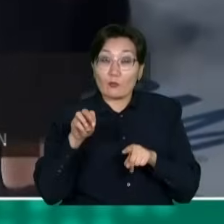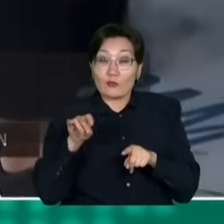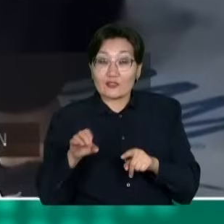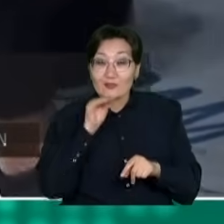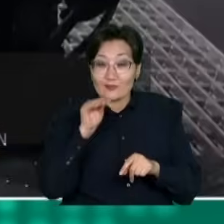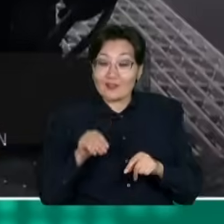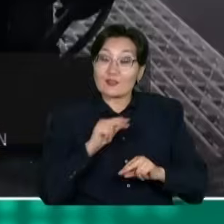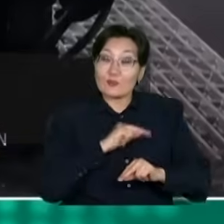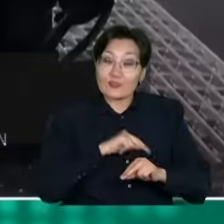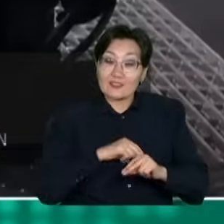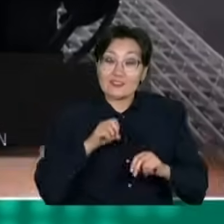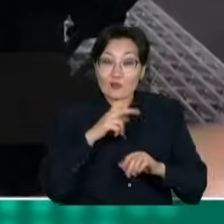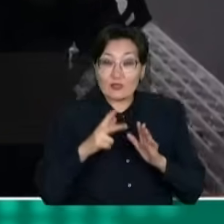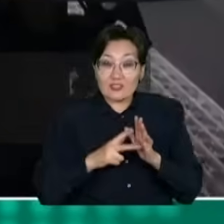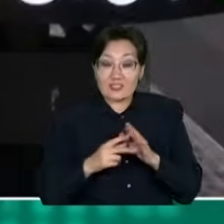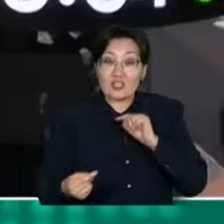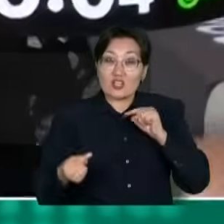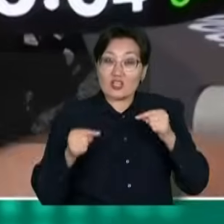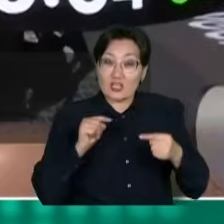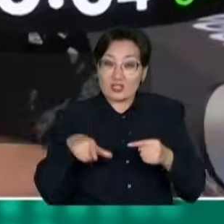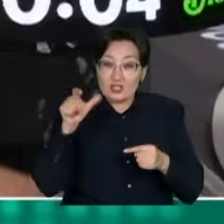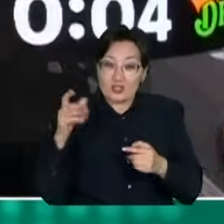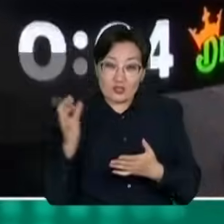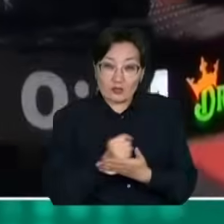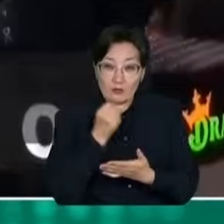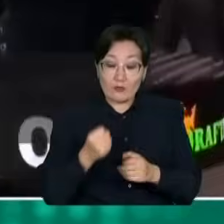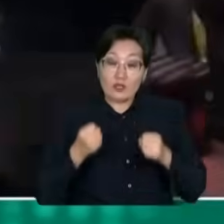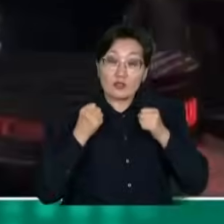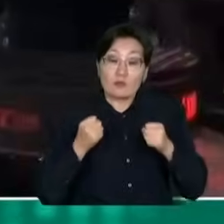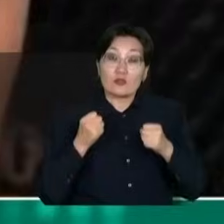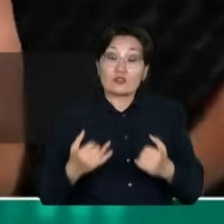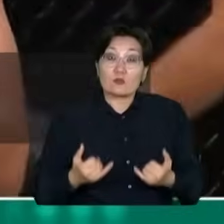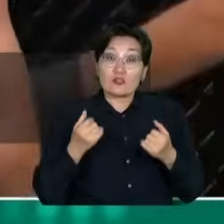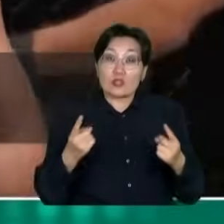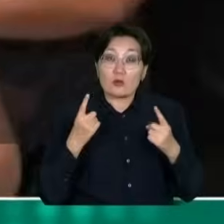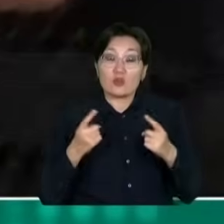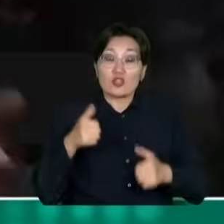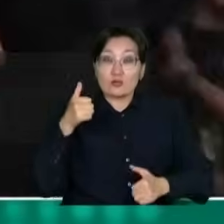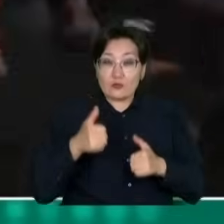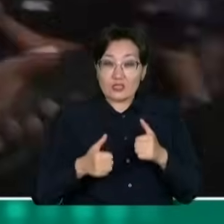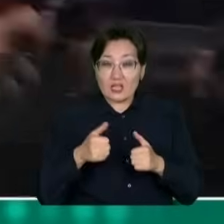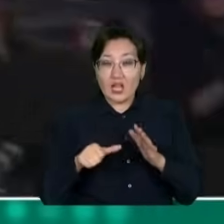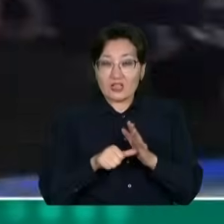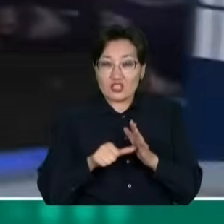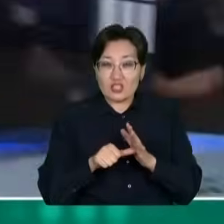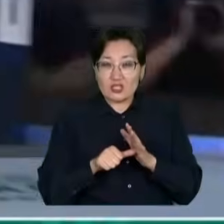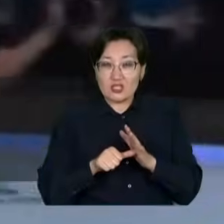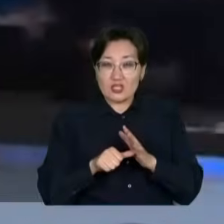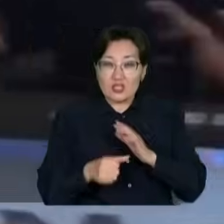кәсіби мансабындағы 18-ші қарсыласын дізе бүктірді. Спортшы үшін бұл ең ірі промоушендегі 6-шы